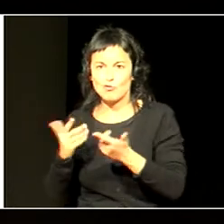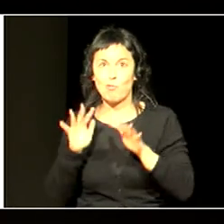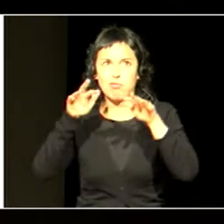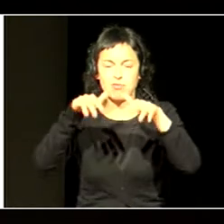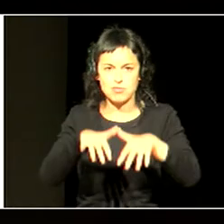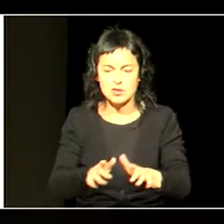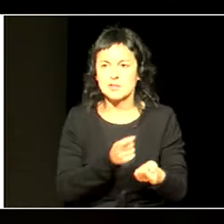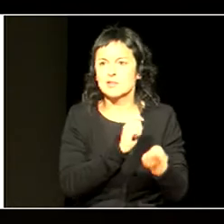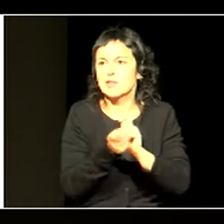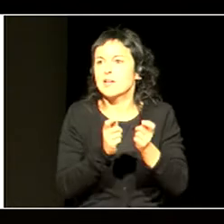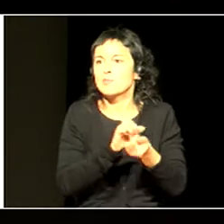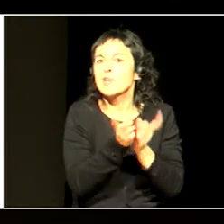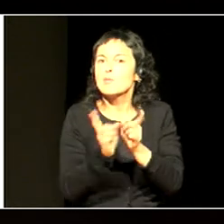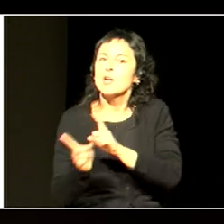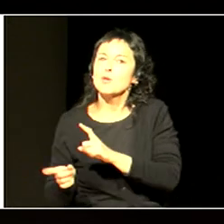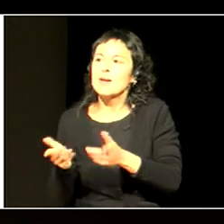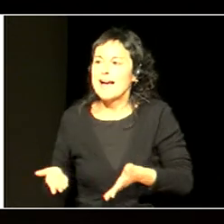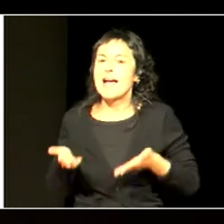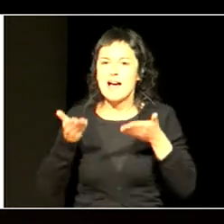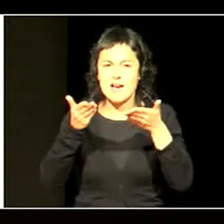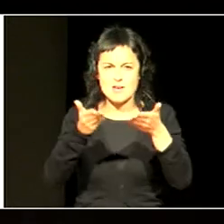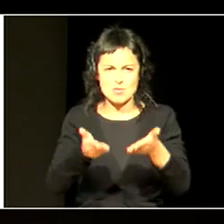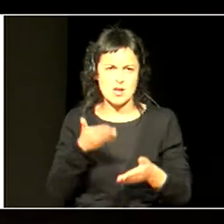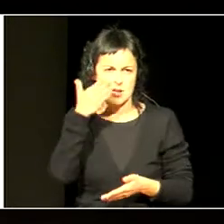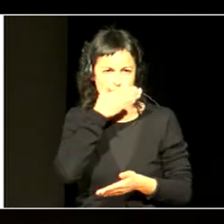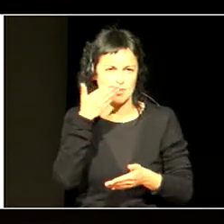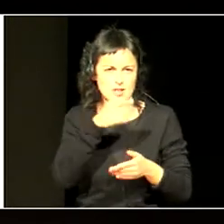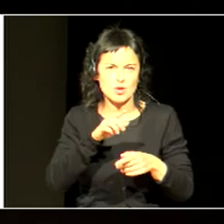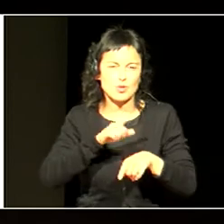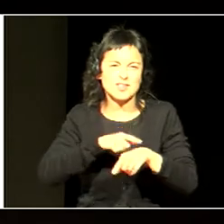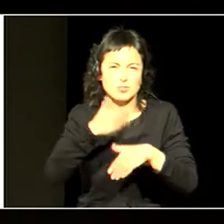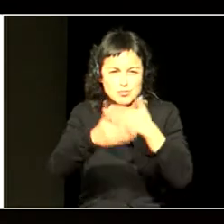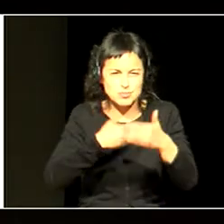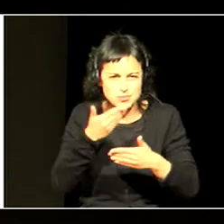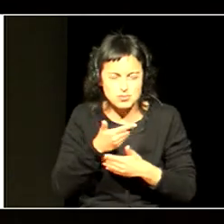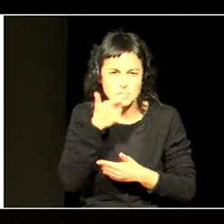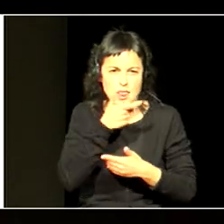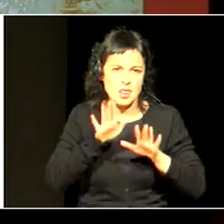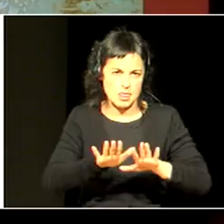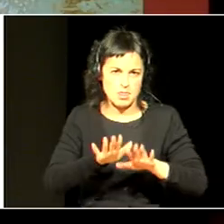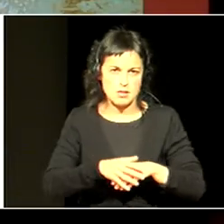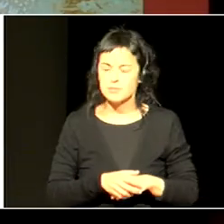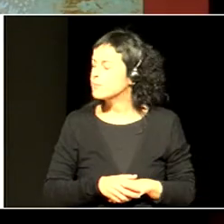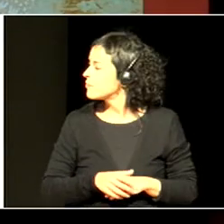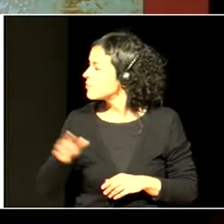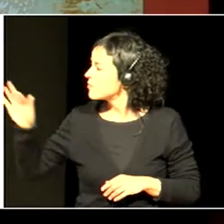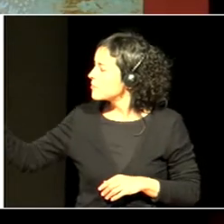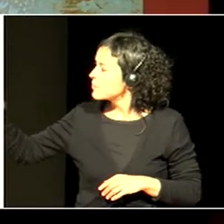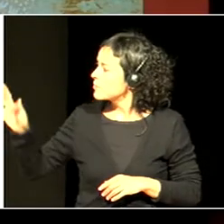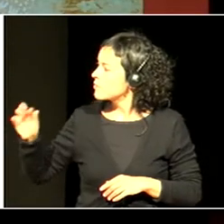pixkate bidia markatzeko eta lagungarri izango litzatek, ez da. Eta